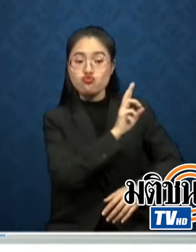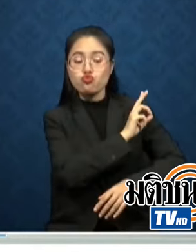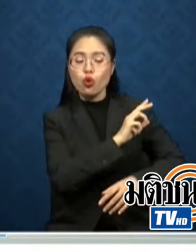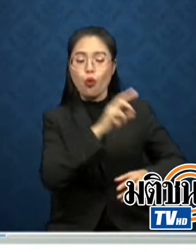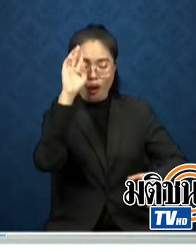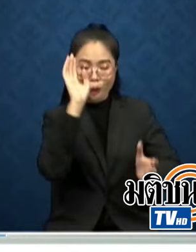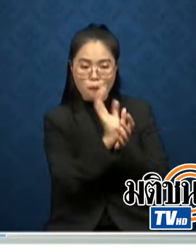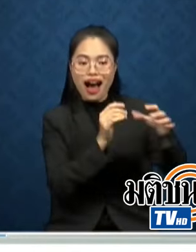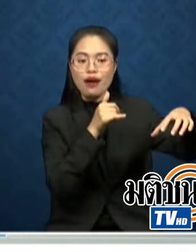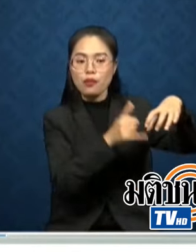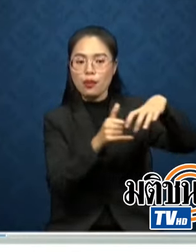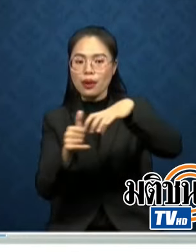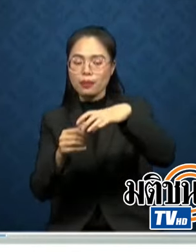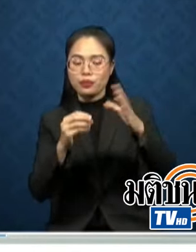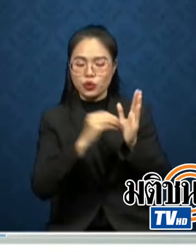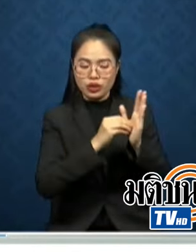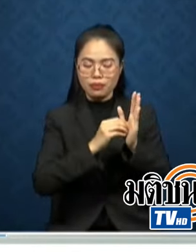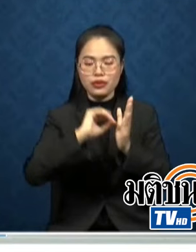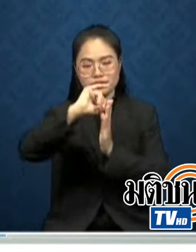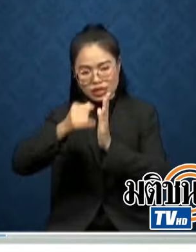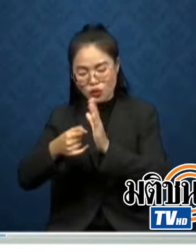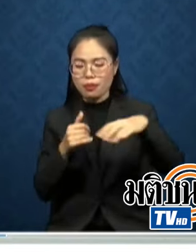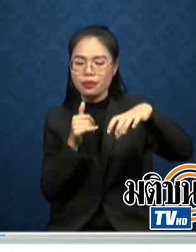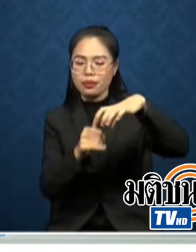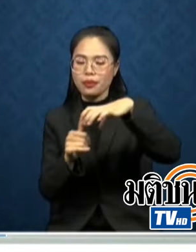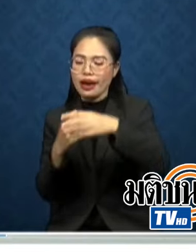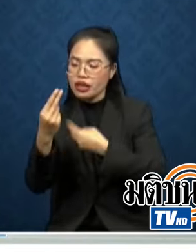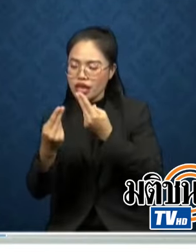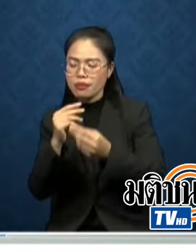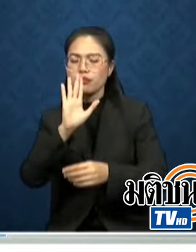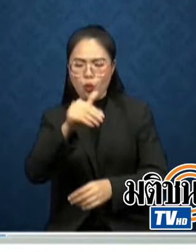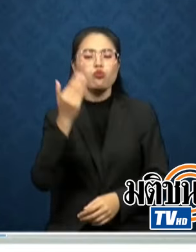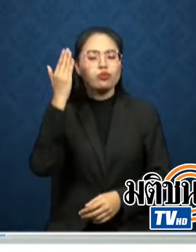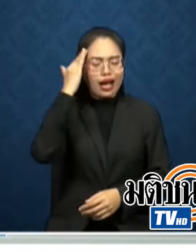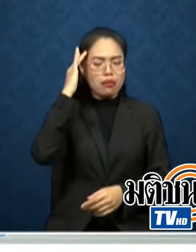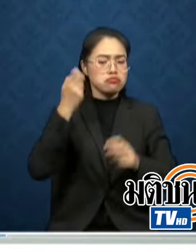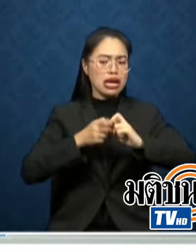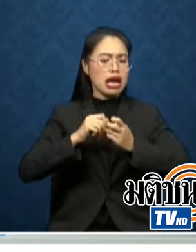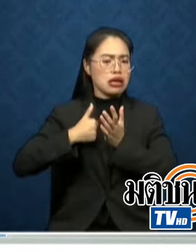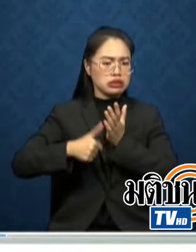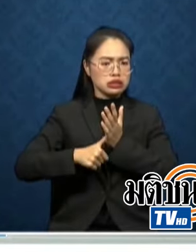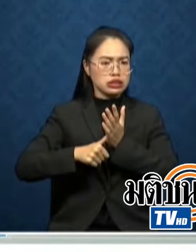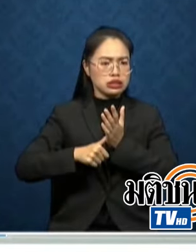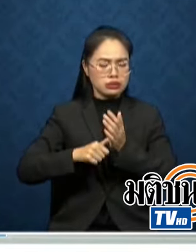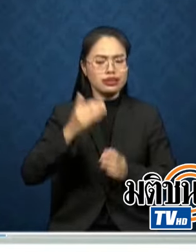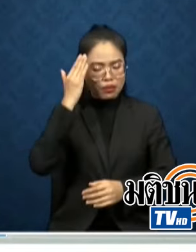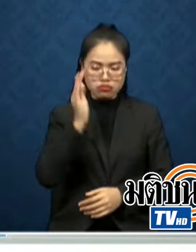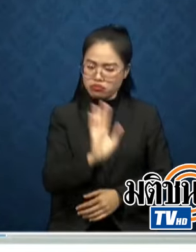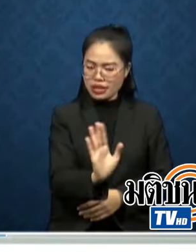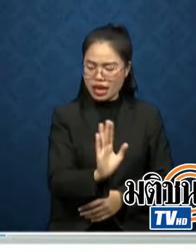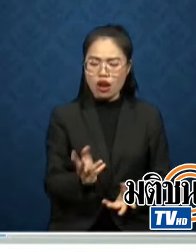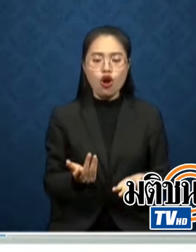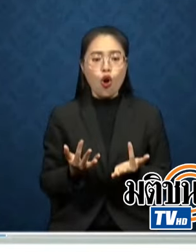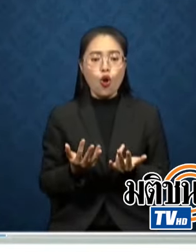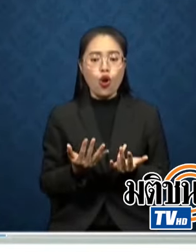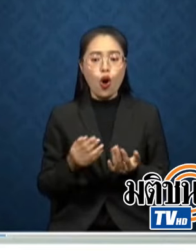ก็ทราบดีถึงปัญหานี้ถึงได้มีการกำชับไปว่าไม่ใช่ว่าคอยนั่งอยู่ที่โต๊ะแล้วคอยให้เข